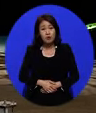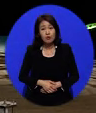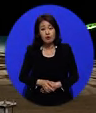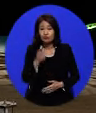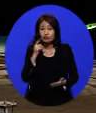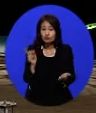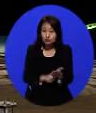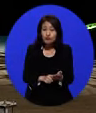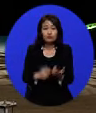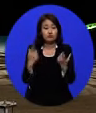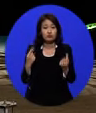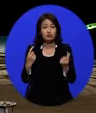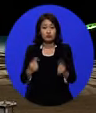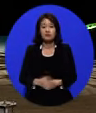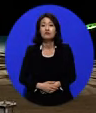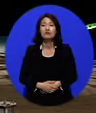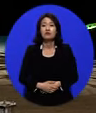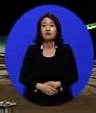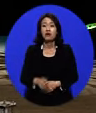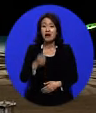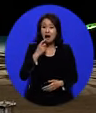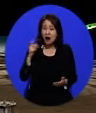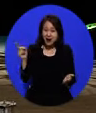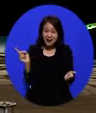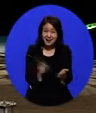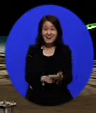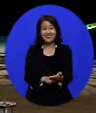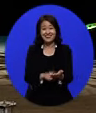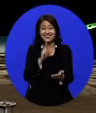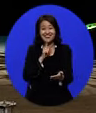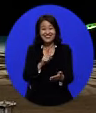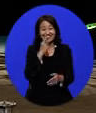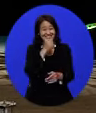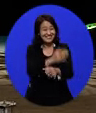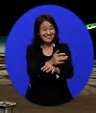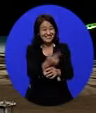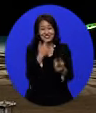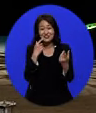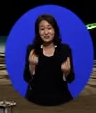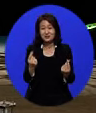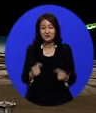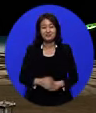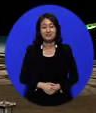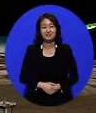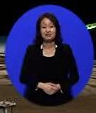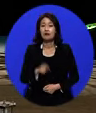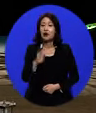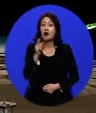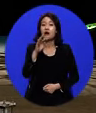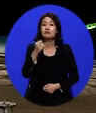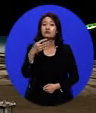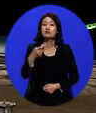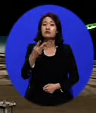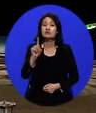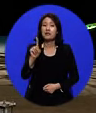다 쉽죠? 네. 우리말 참 쉽죠. 어려운 거 있죠? 네. 이게